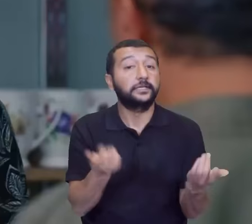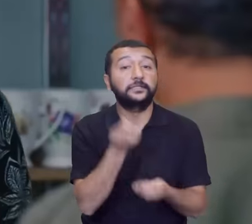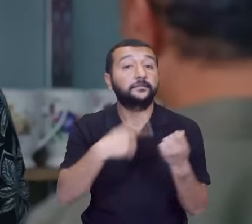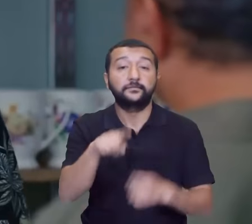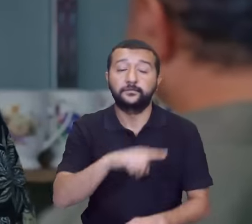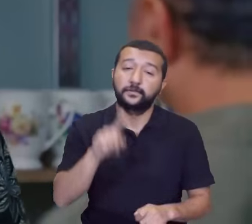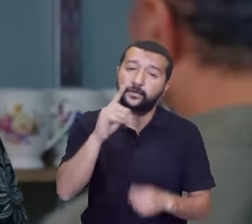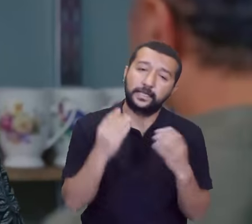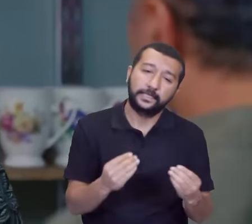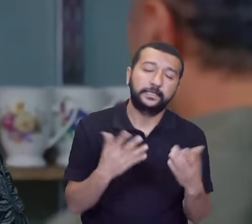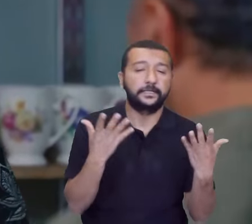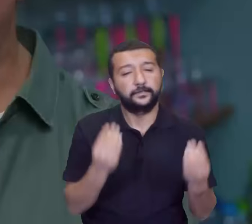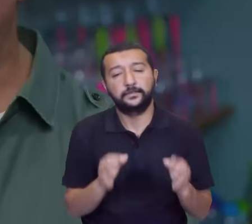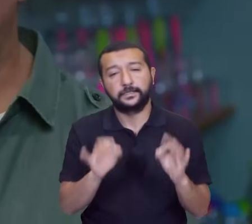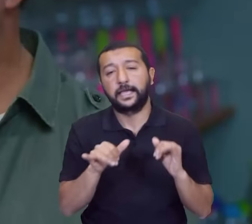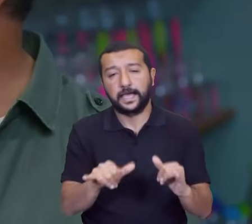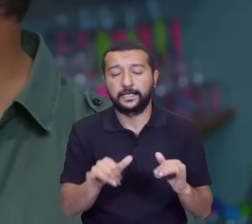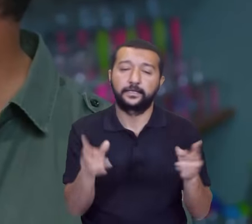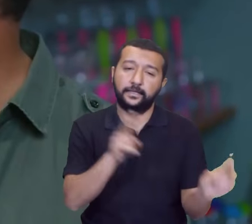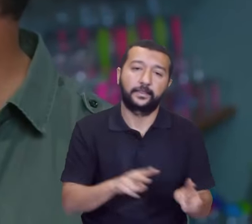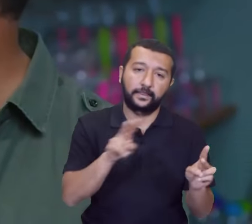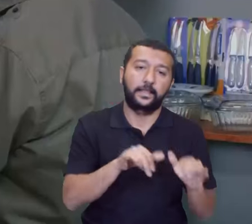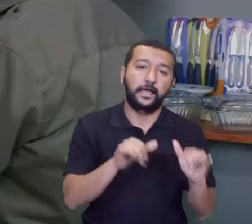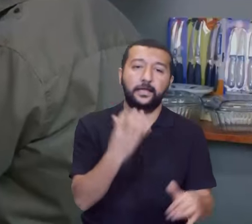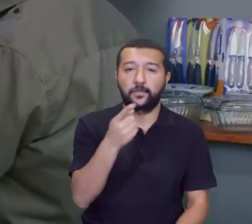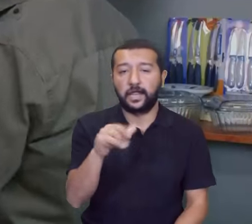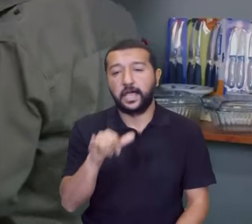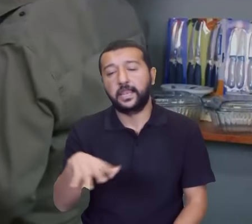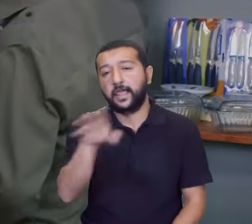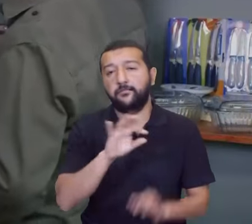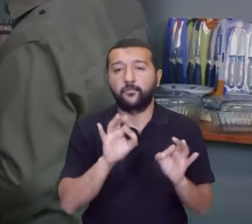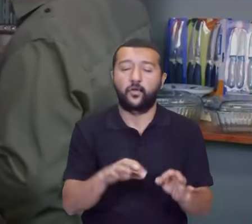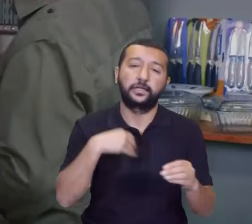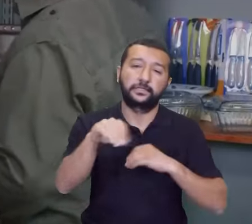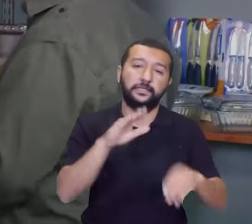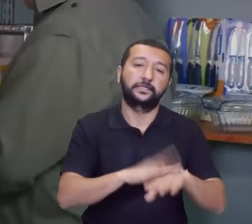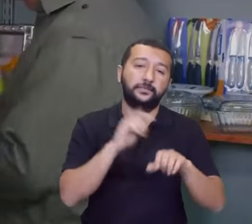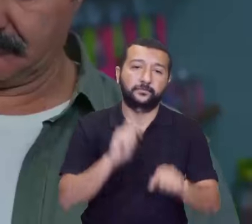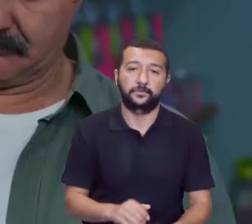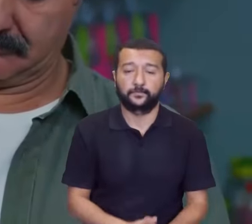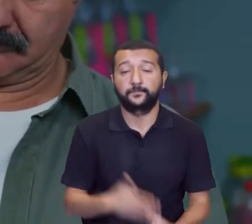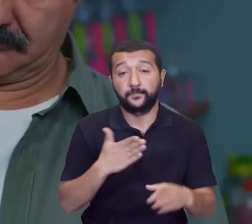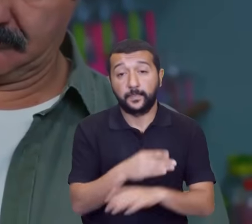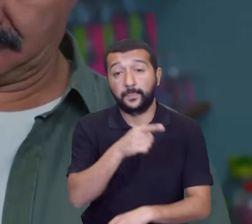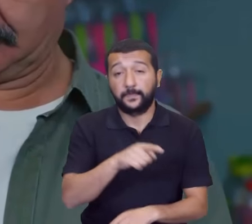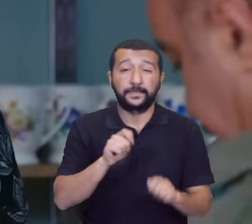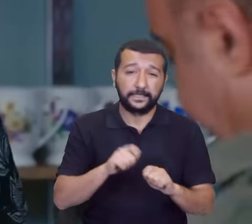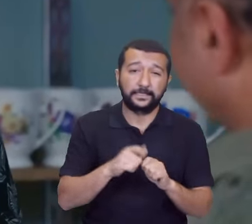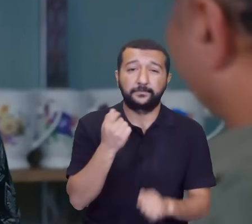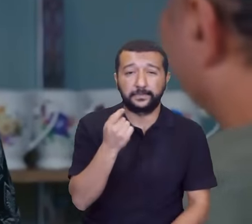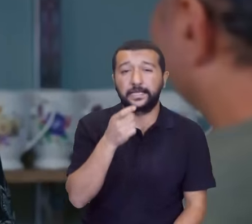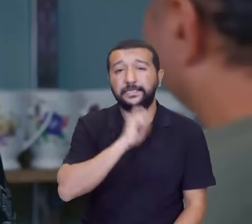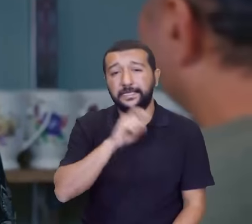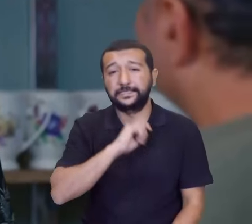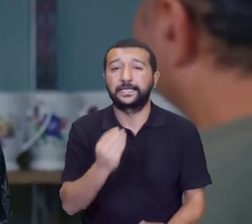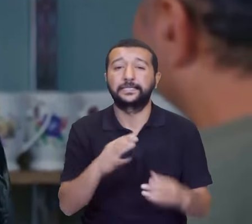gidiyor? Vallahi iyi işte, nasıl gitsin? Aynı tas, aynı tuzluk, aynı bardak, aynı çanak. Öyle satıp duruyoruz. Gerçi bu aralar işler biraz